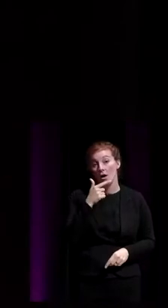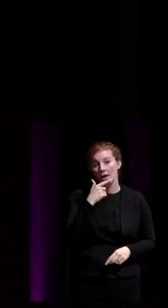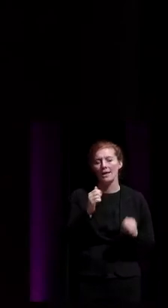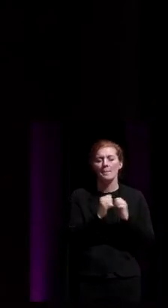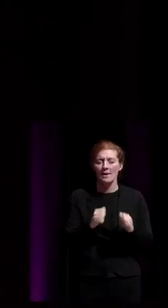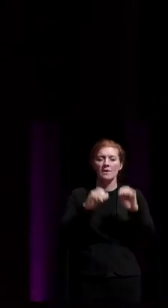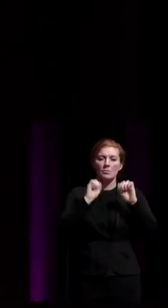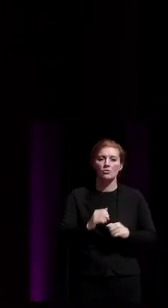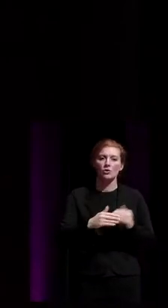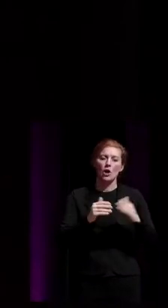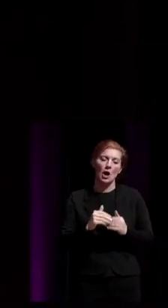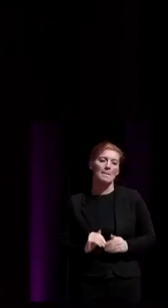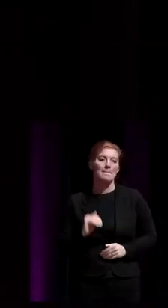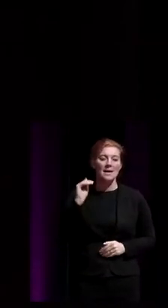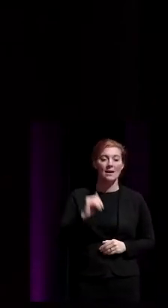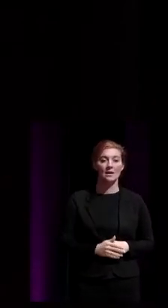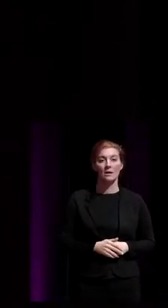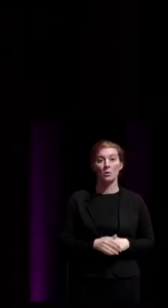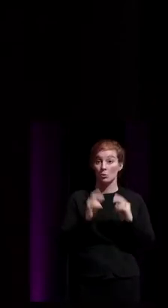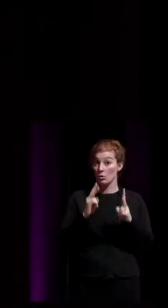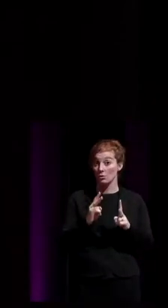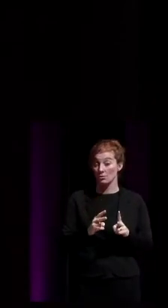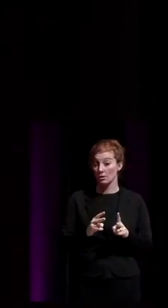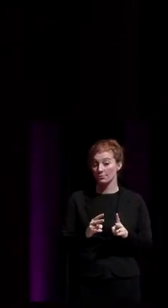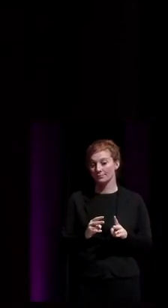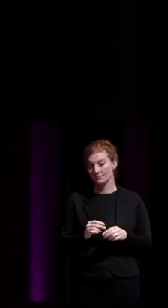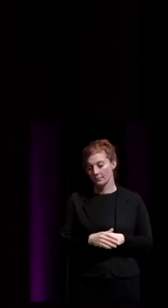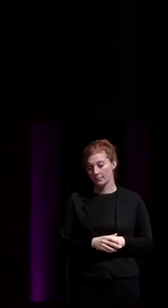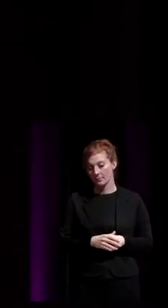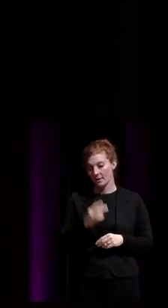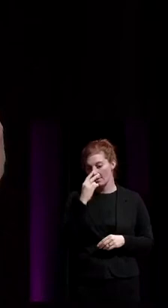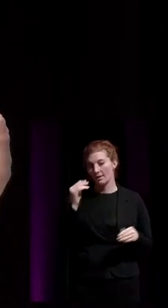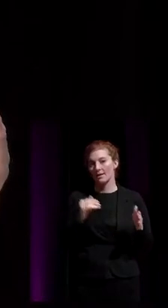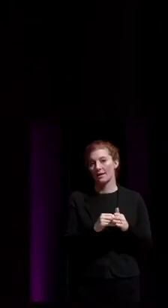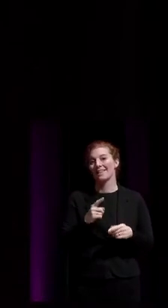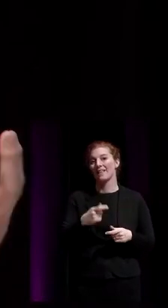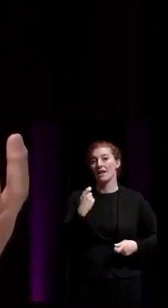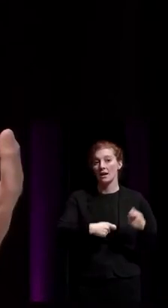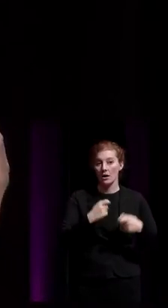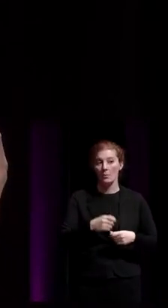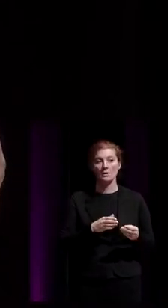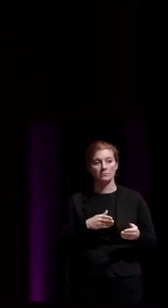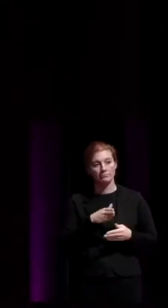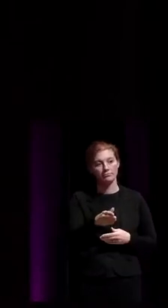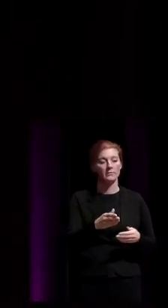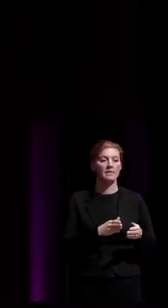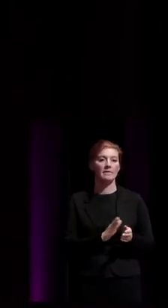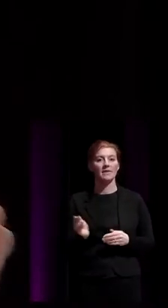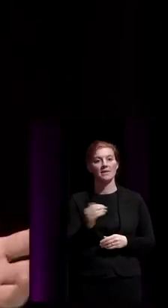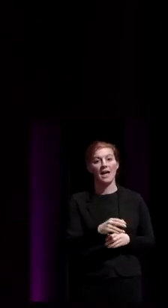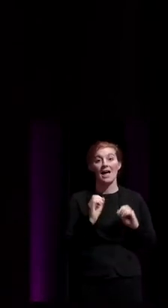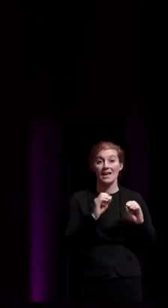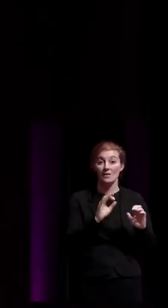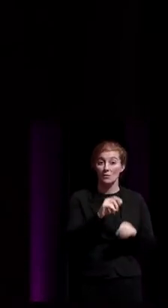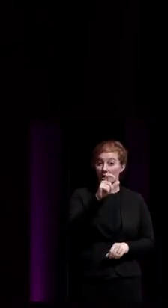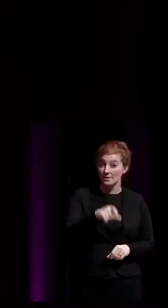mer. Och även se till, alltså de som då, den reklam som då kommer fram här via influencer, den är naturligtvis, det är ganska